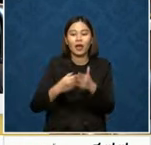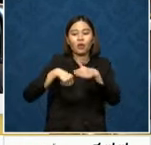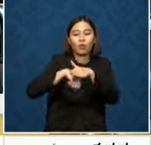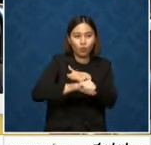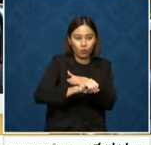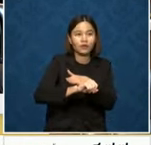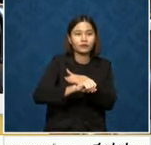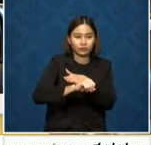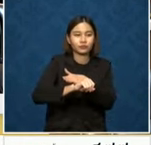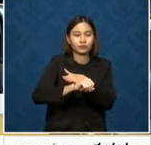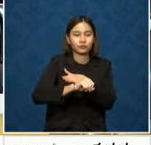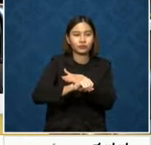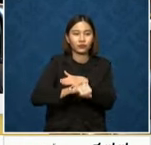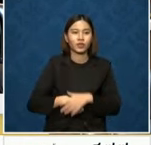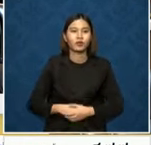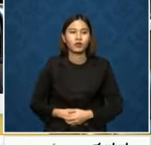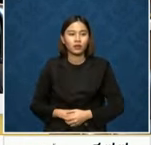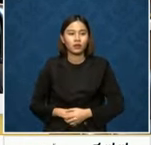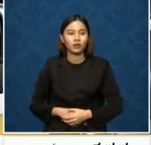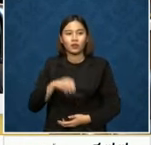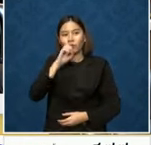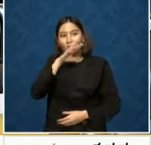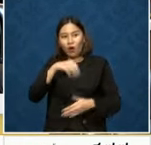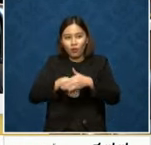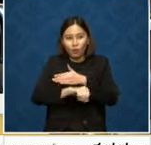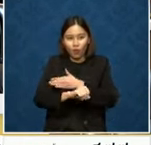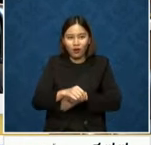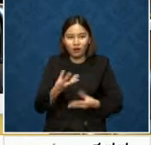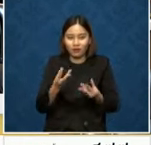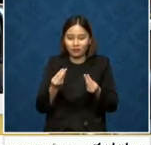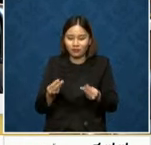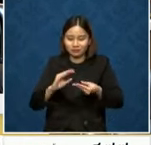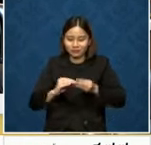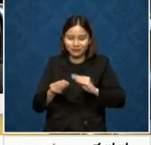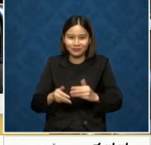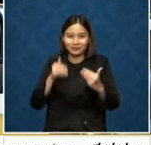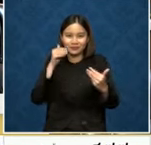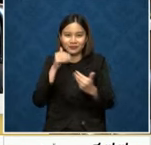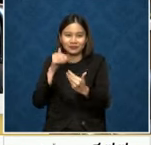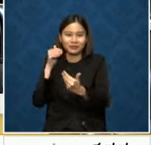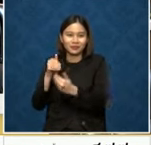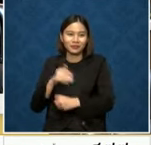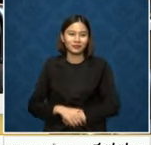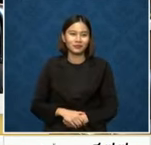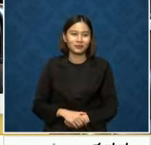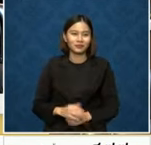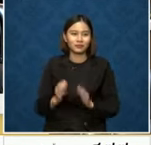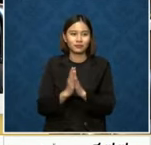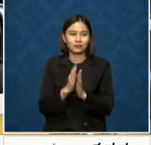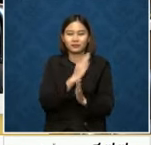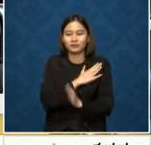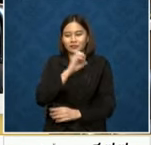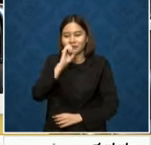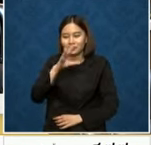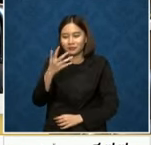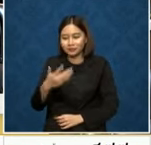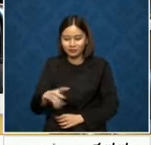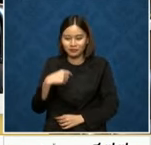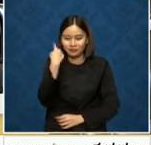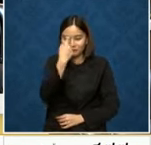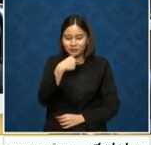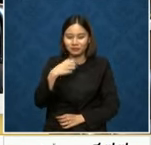วลานั้นให้บอกหวยให้มันตรงๆแล้วก็เสียภาษีจะได้หลวงพ่อบอกแล้วก็หรือใครบ